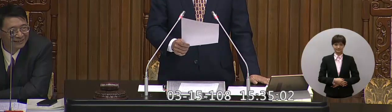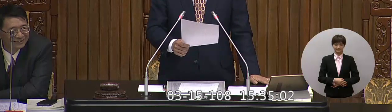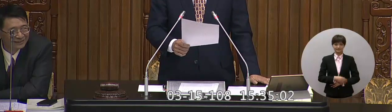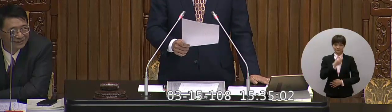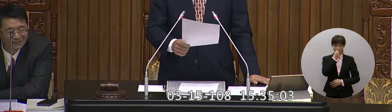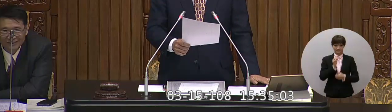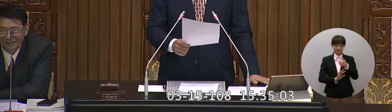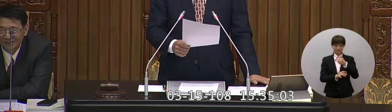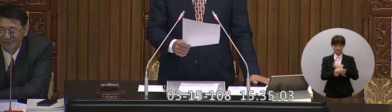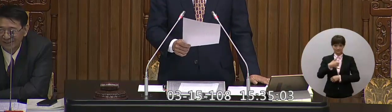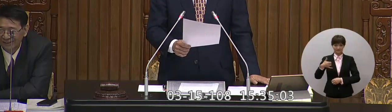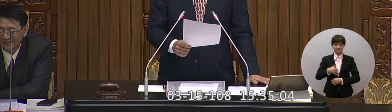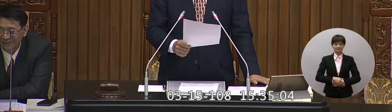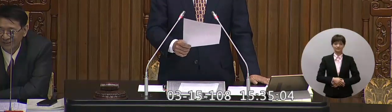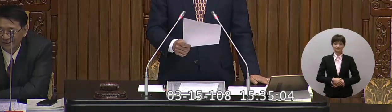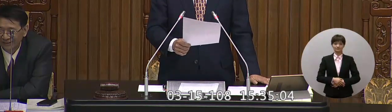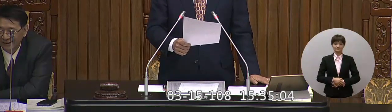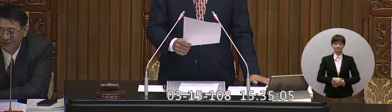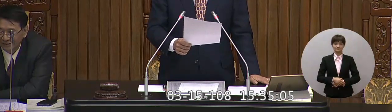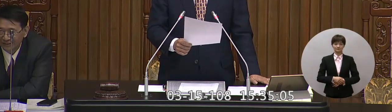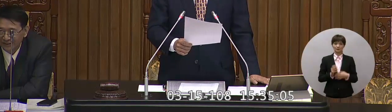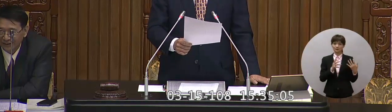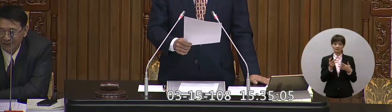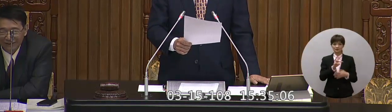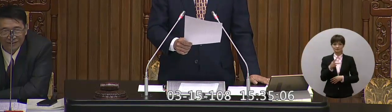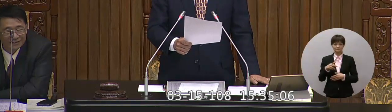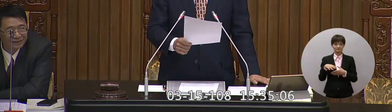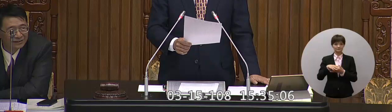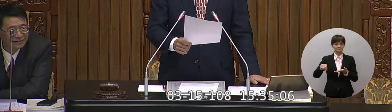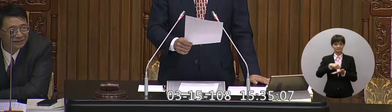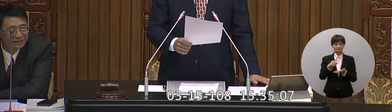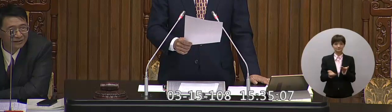蒋委员万安之质询已书面提